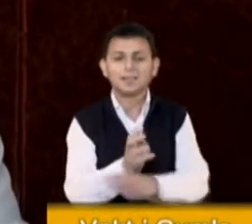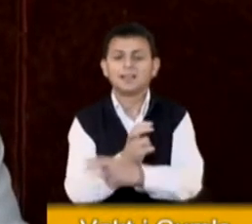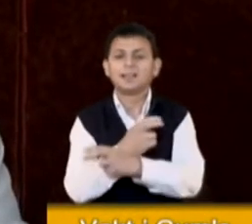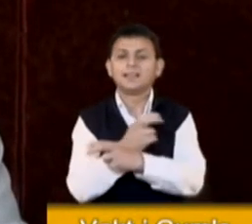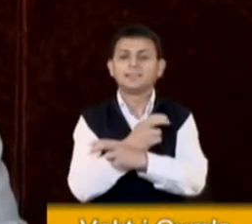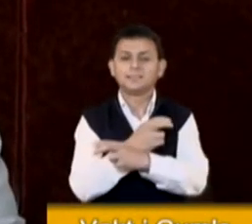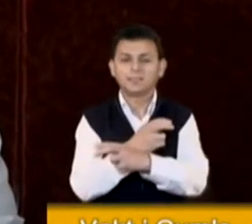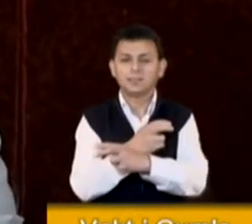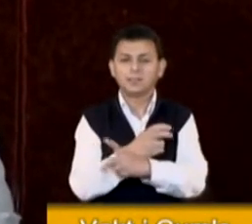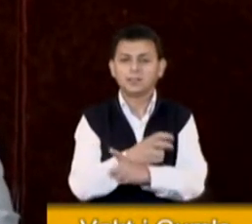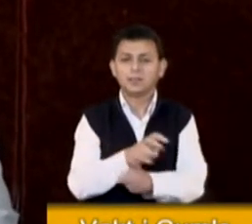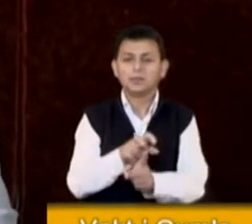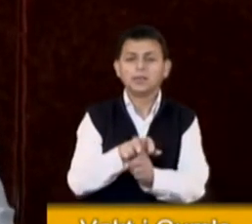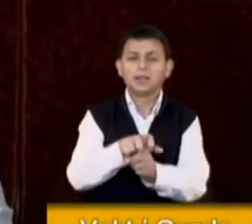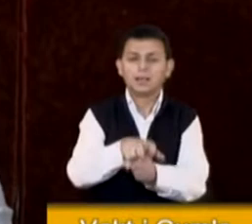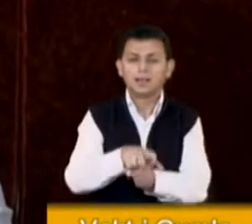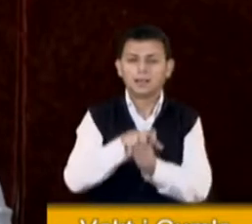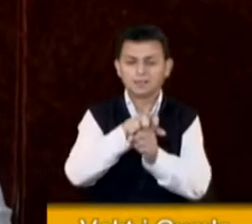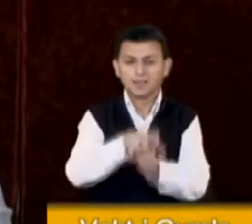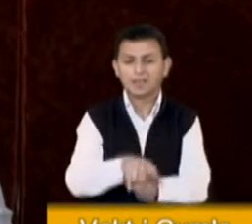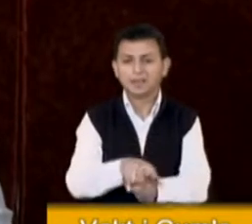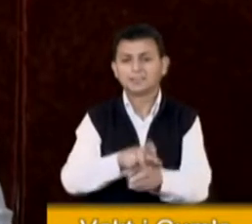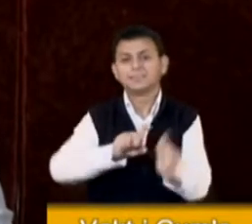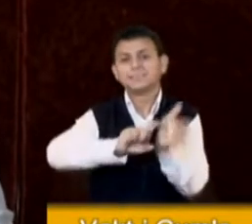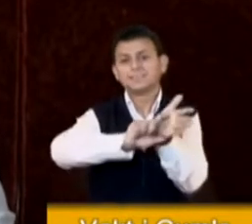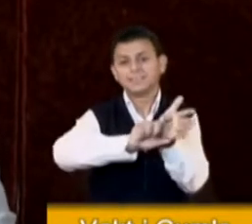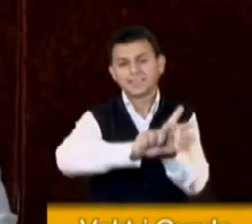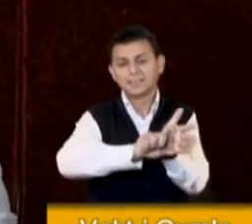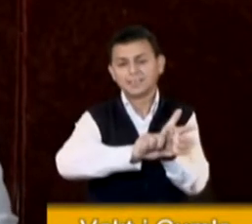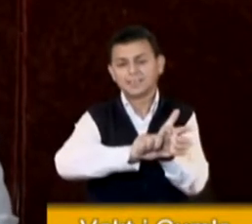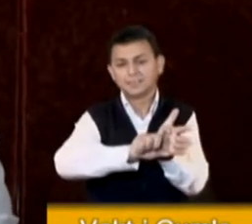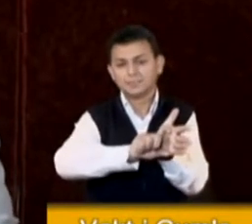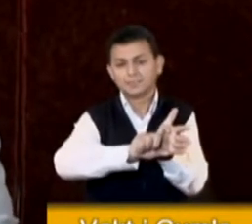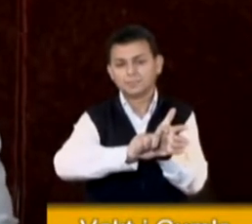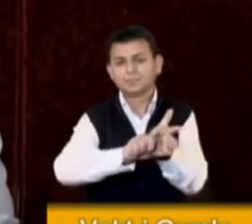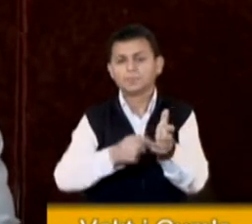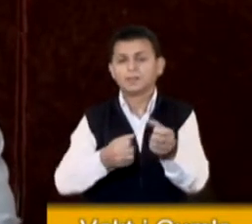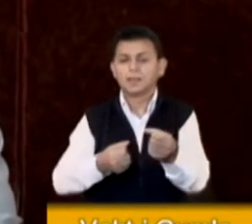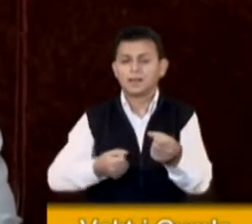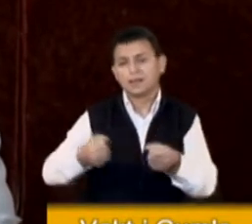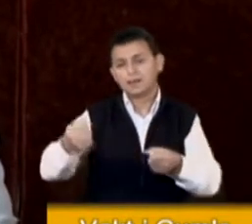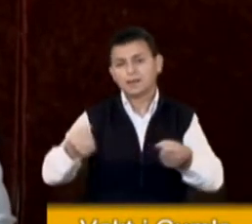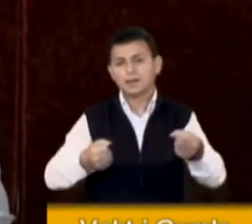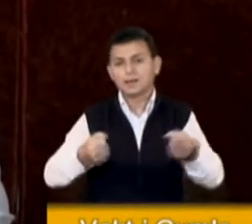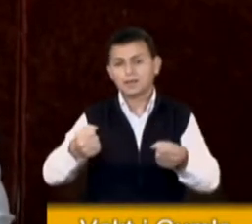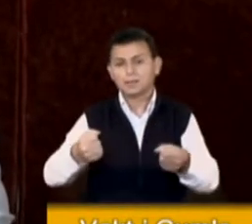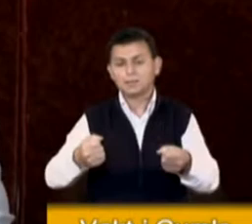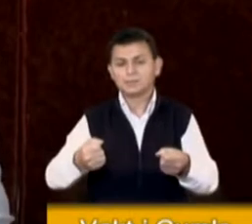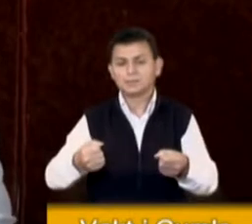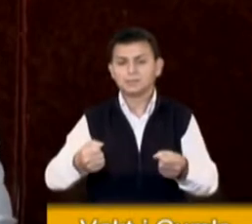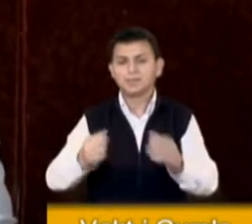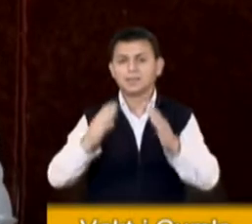taşlar, at nalı, adama bakıyorsunuz, arabasının kasasına,